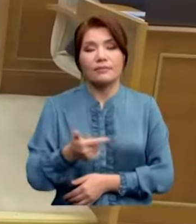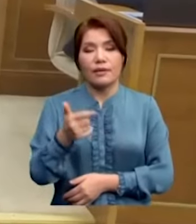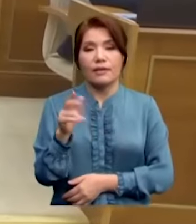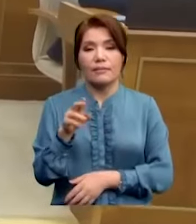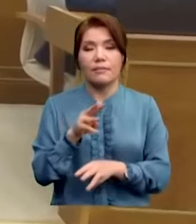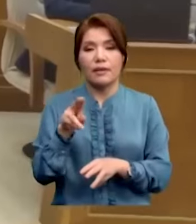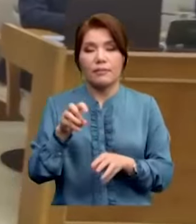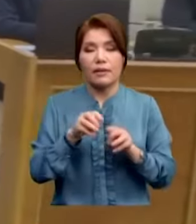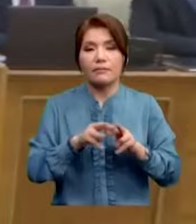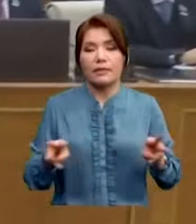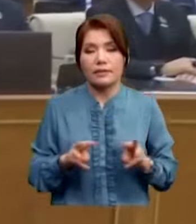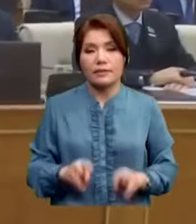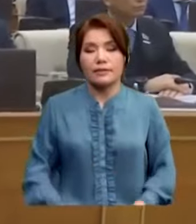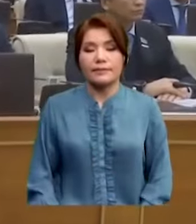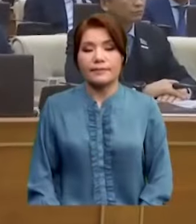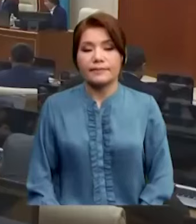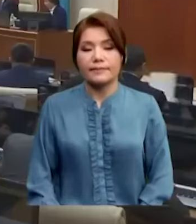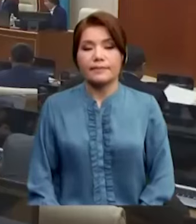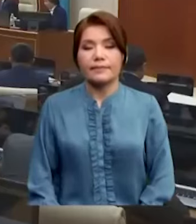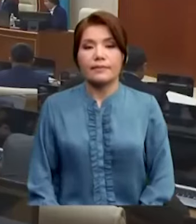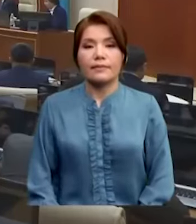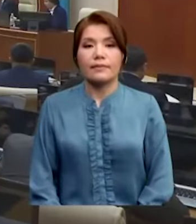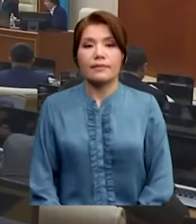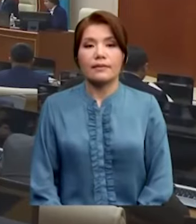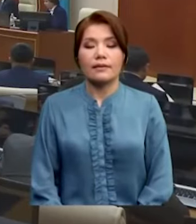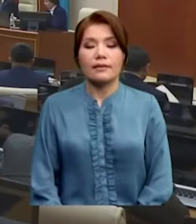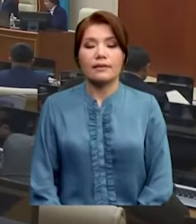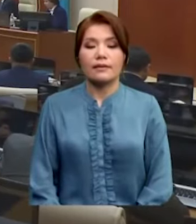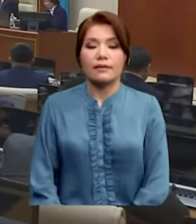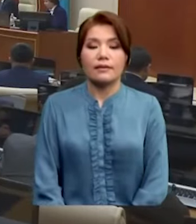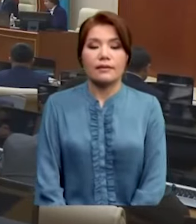премьер-министр. Саяна Санакова, Виктор Джигирис, Атамикен, Бизнес.